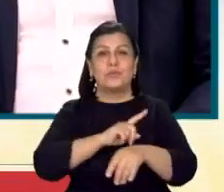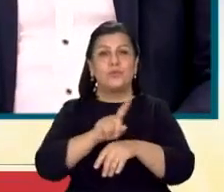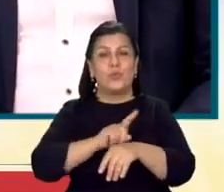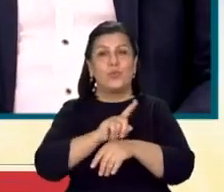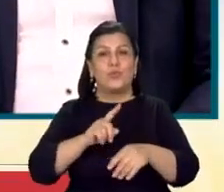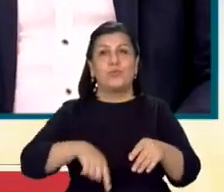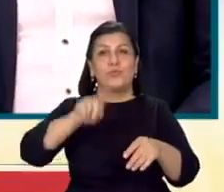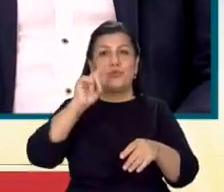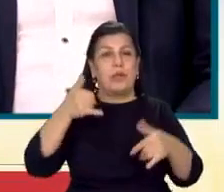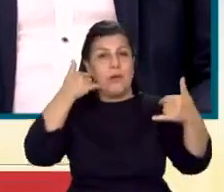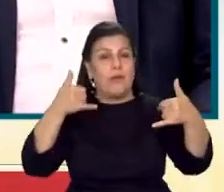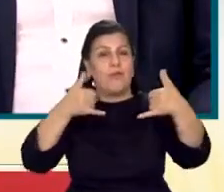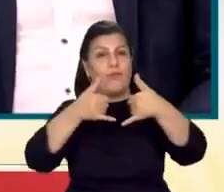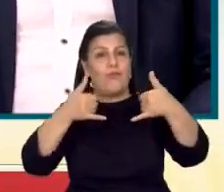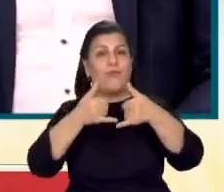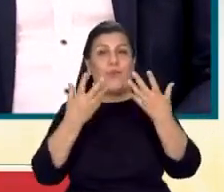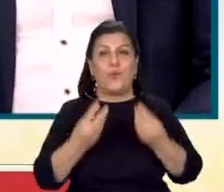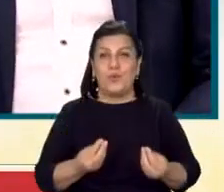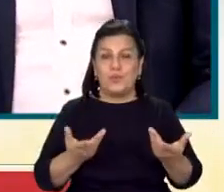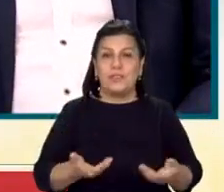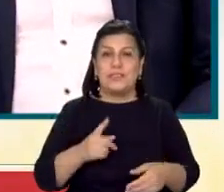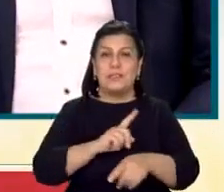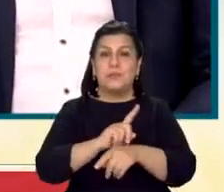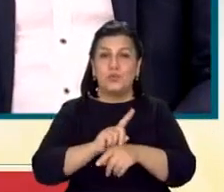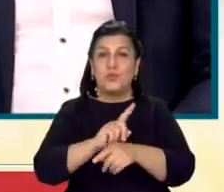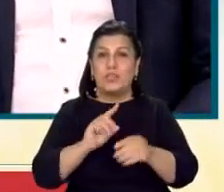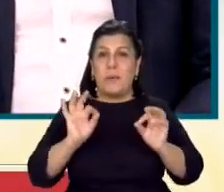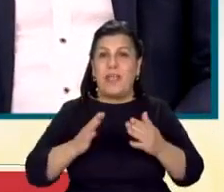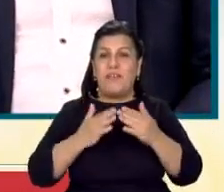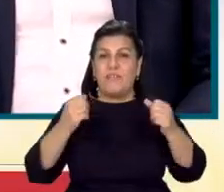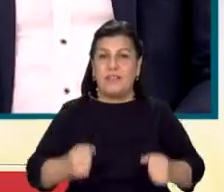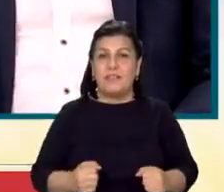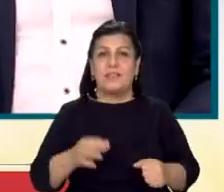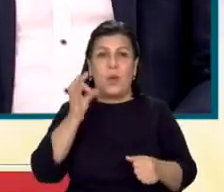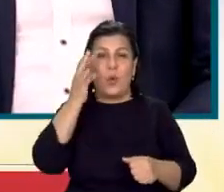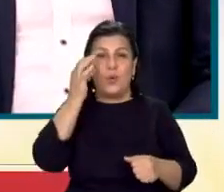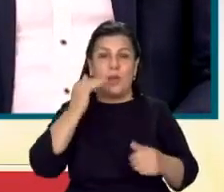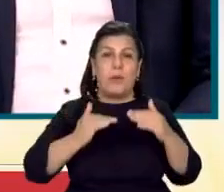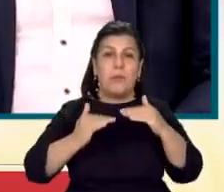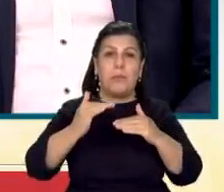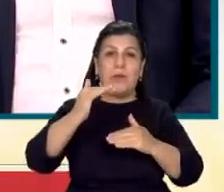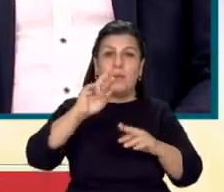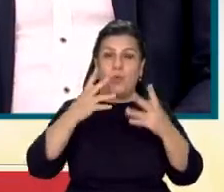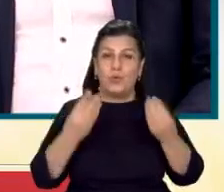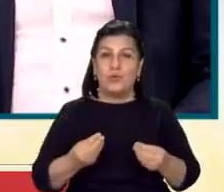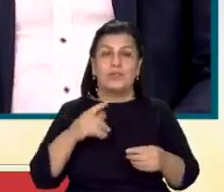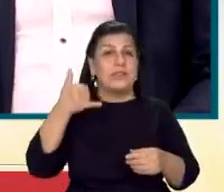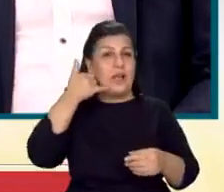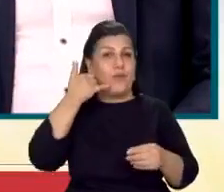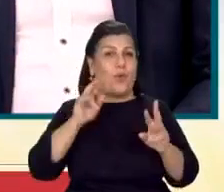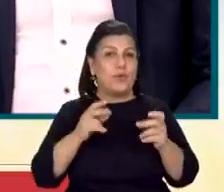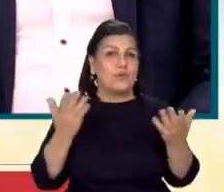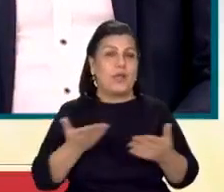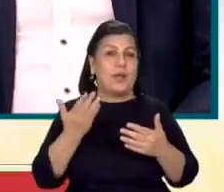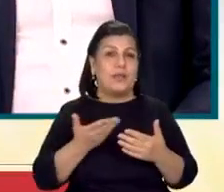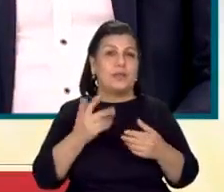da var. Oradan kendim içerikler üretmeye devam ediyorum. İşte çekimler yapıyoruz evde.